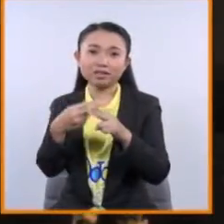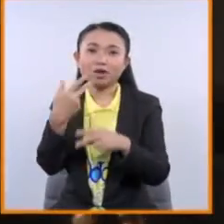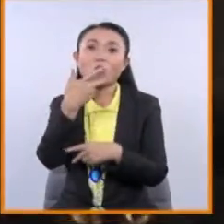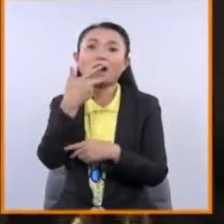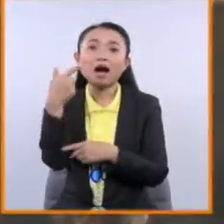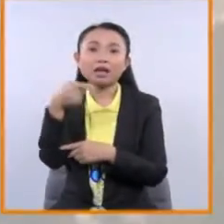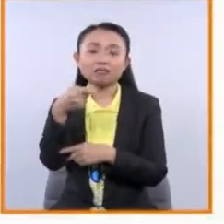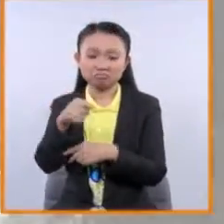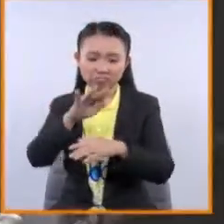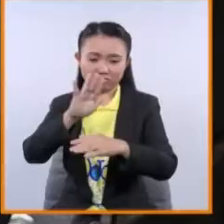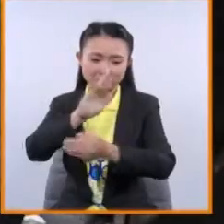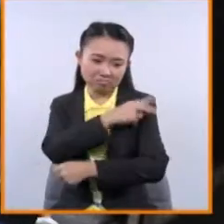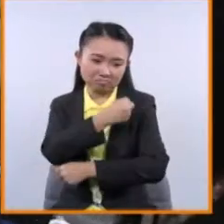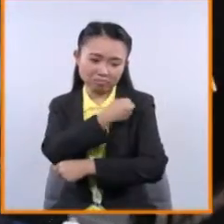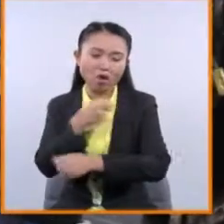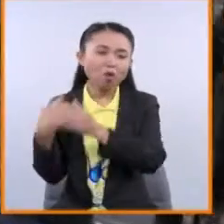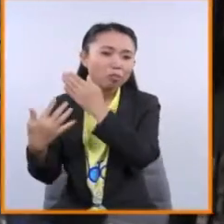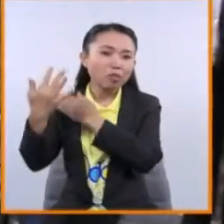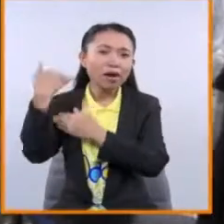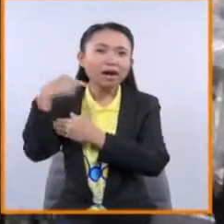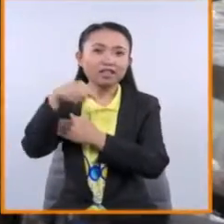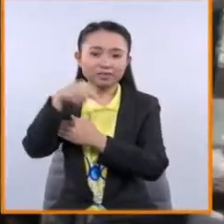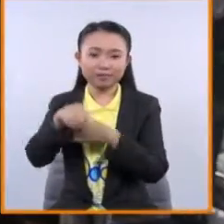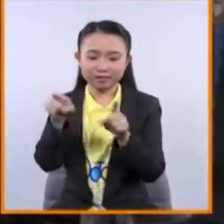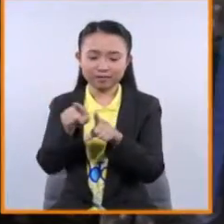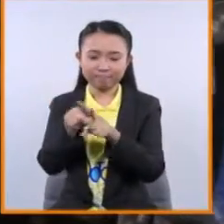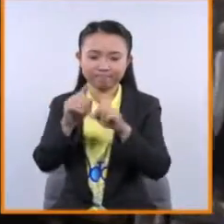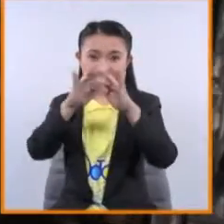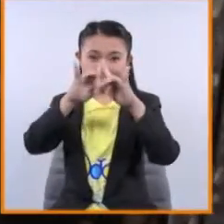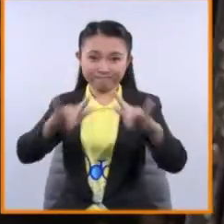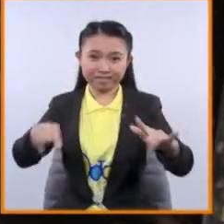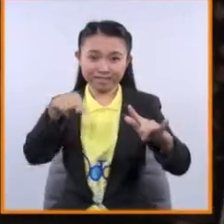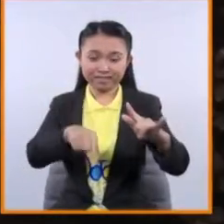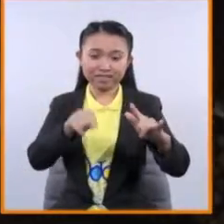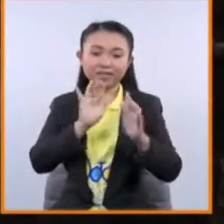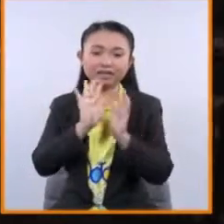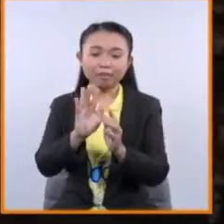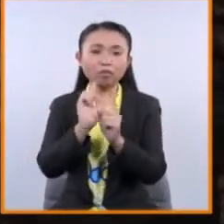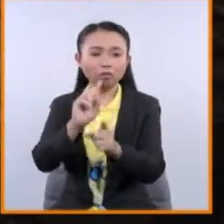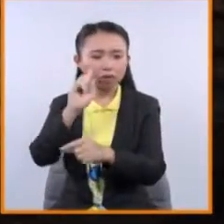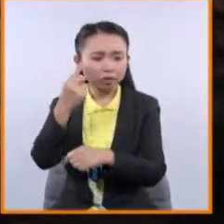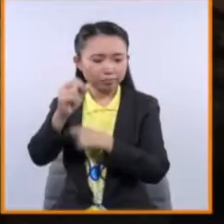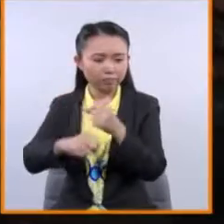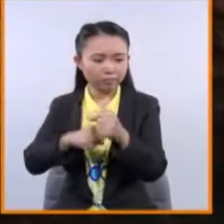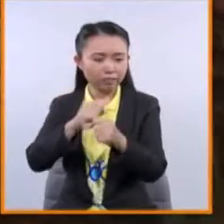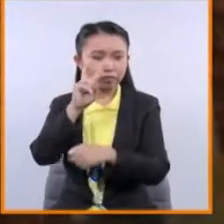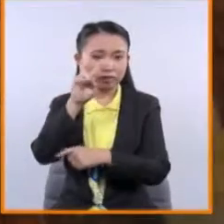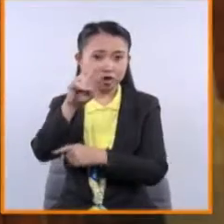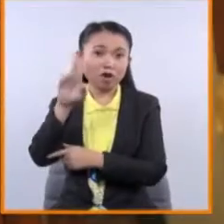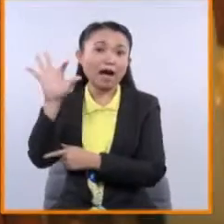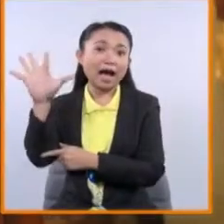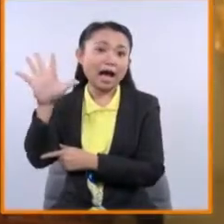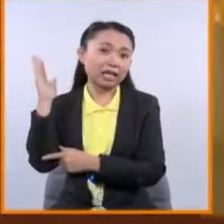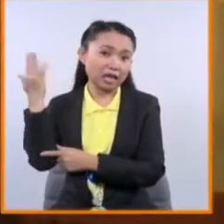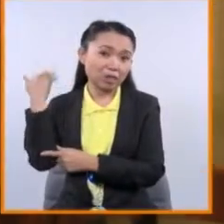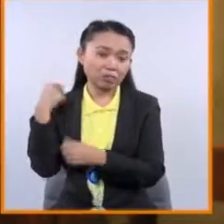แพทย์แผนโบราณยังคงตั้งตระหน่านคงกลิ่นอายแห่งมรดกรัตนโกสินทร์มาตั้งแต่สมัยรัชกาลที่5ส